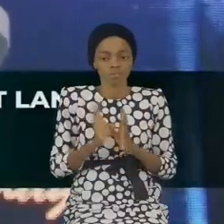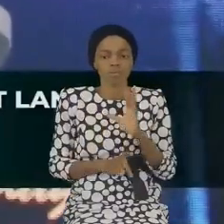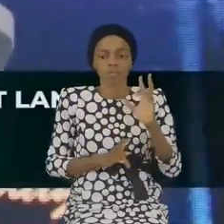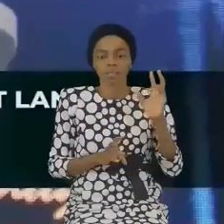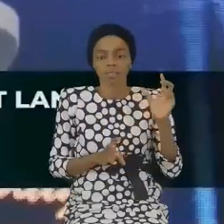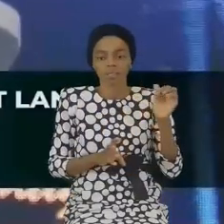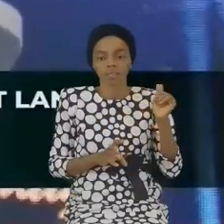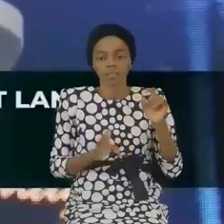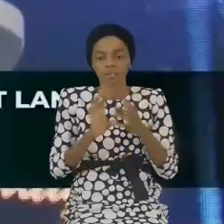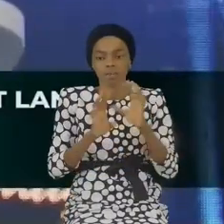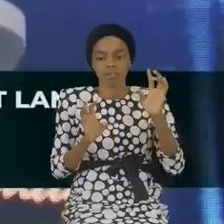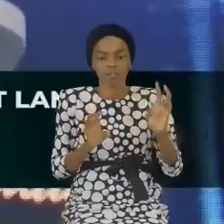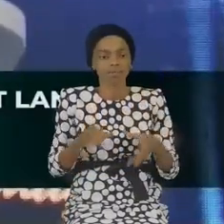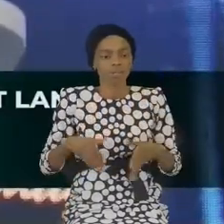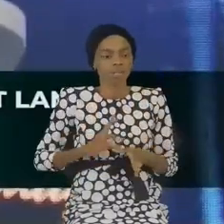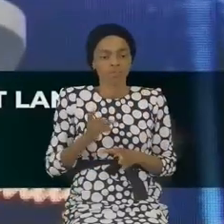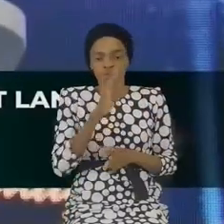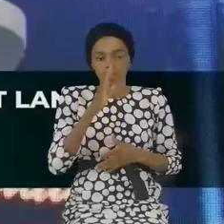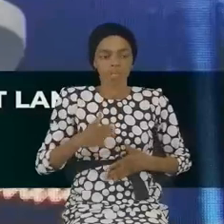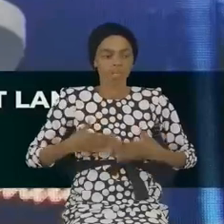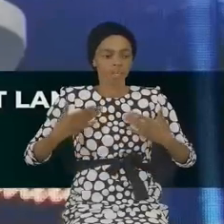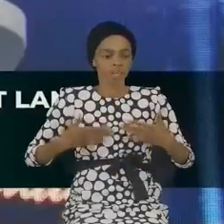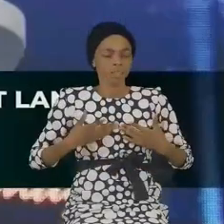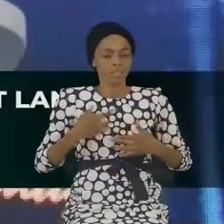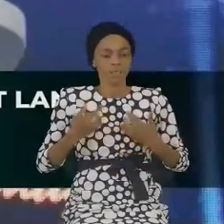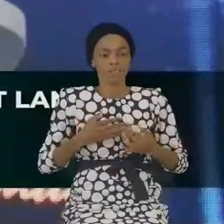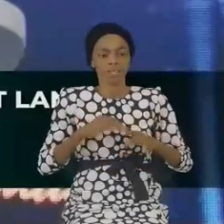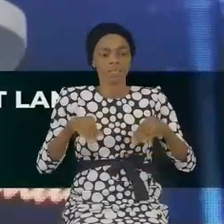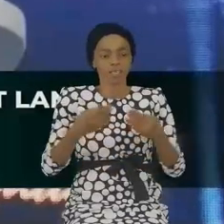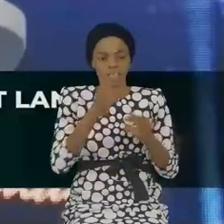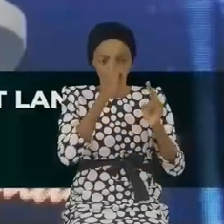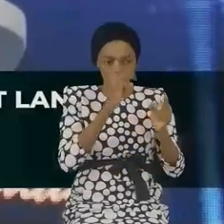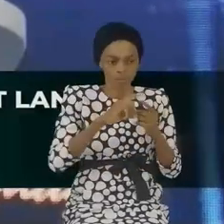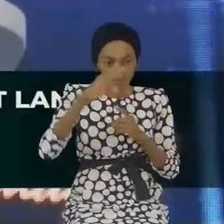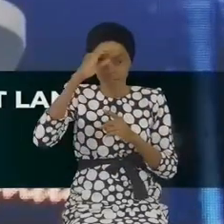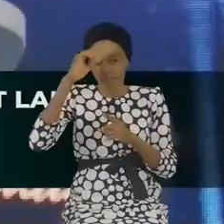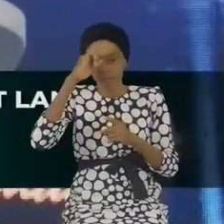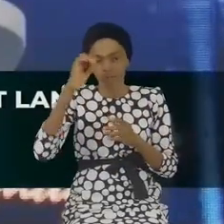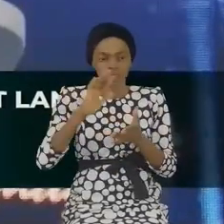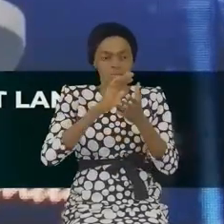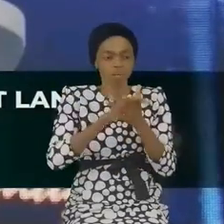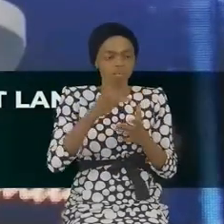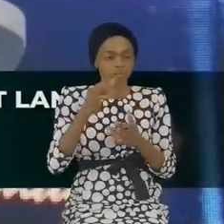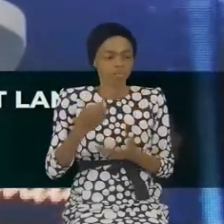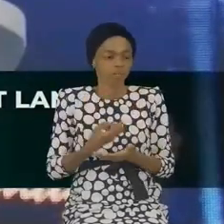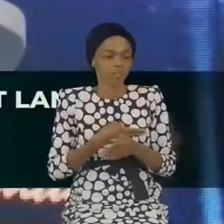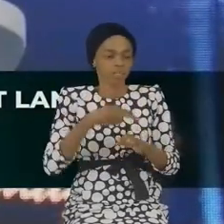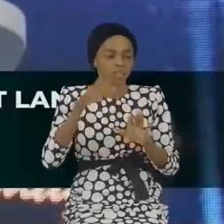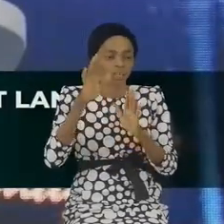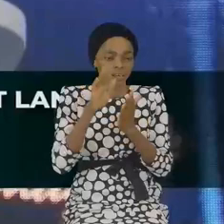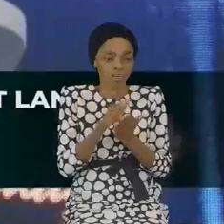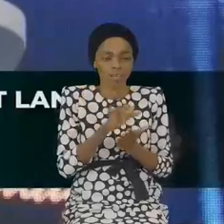soyons dans l'allégresse et donnons-lui gloire, car les noces de l'agneau sont venues et son épouse